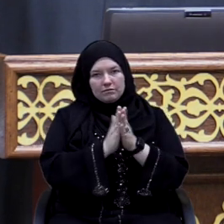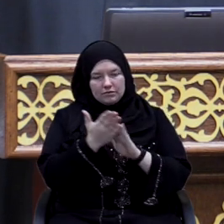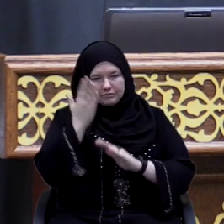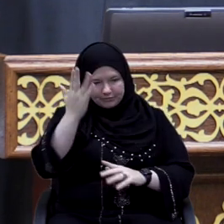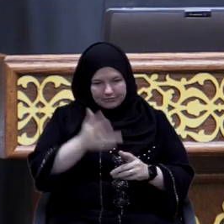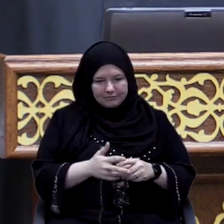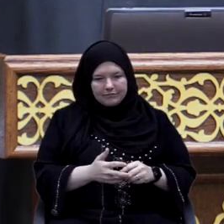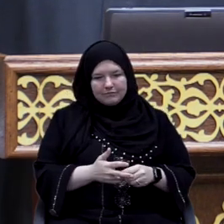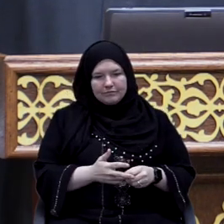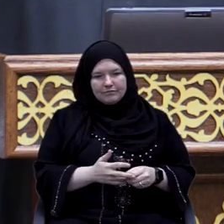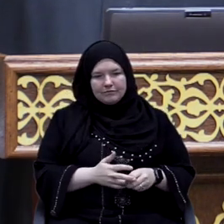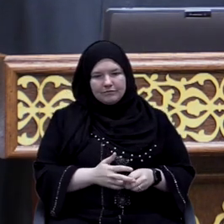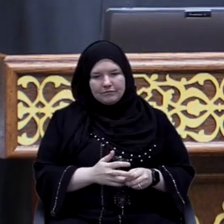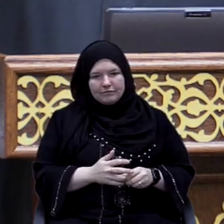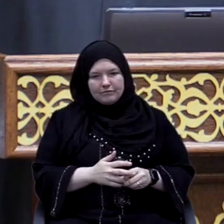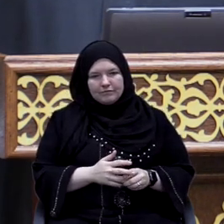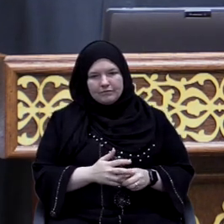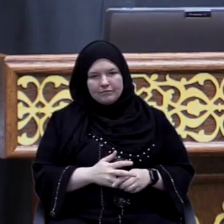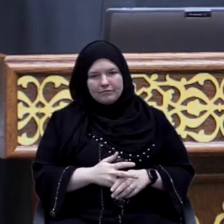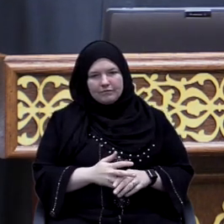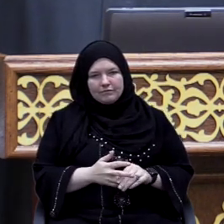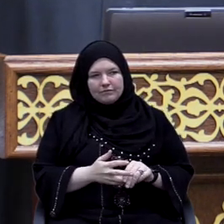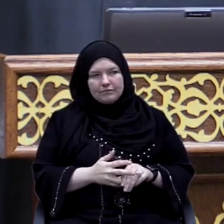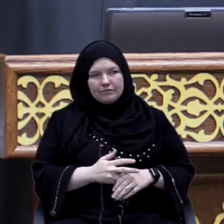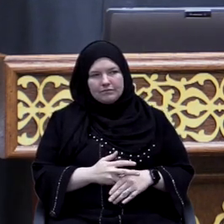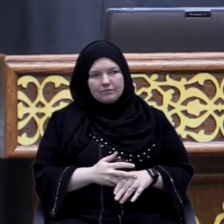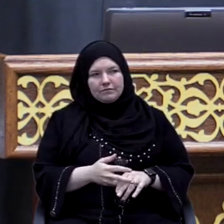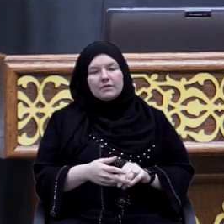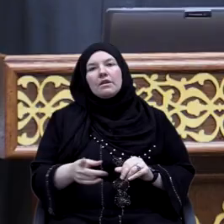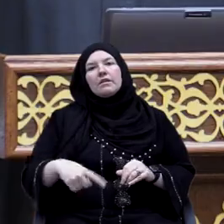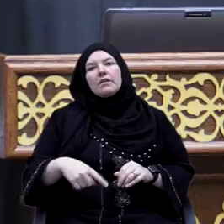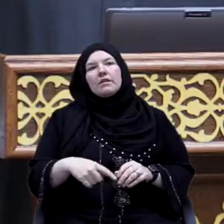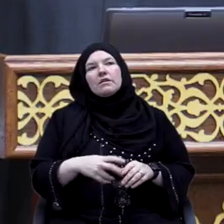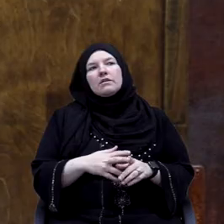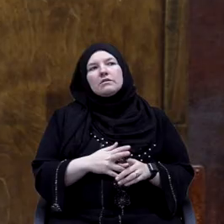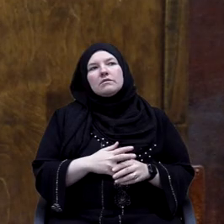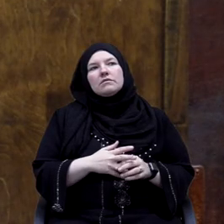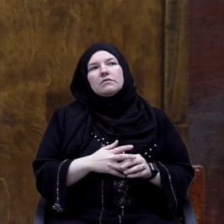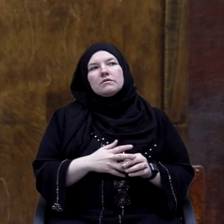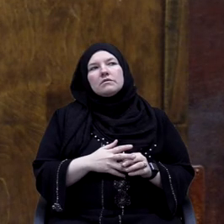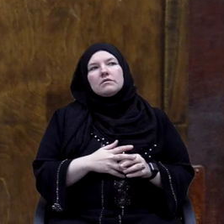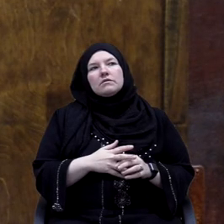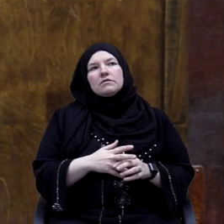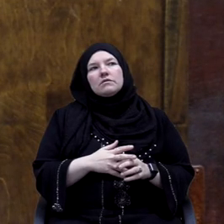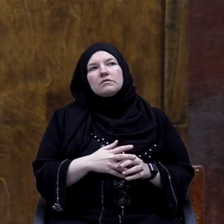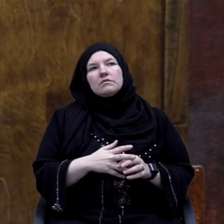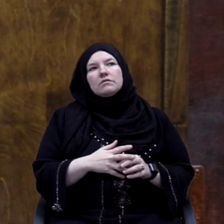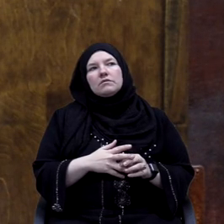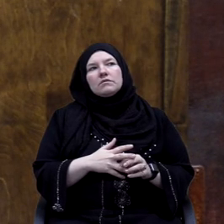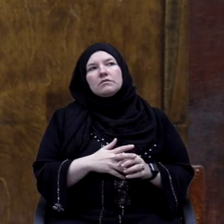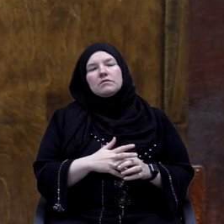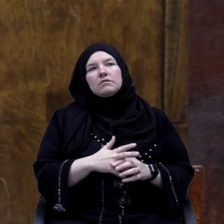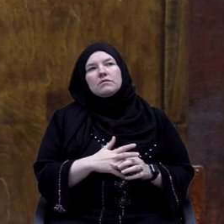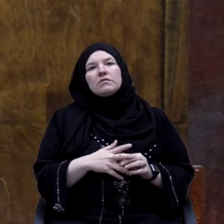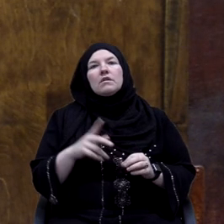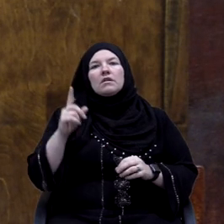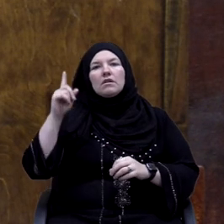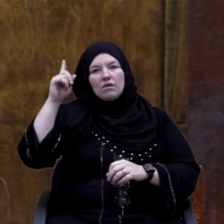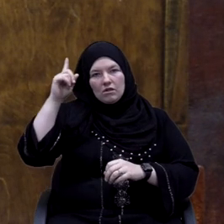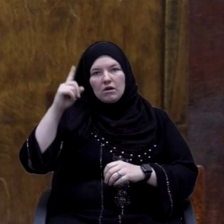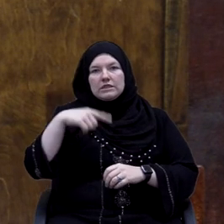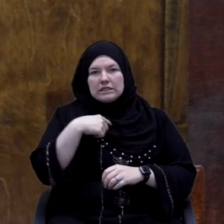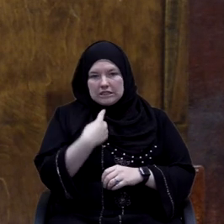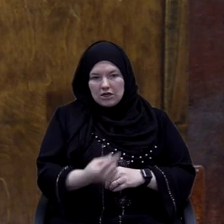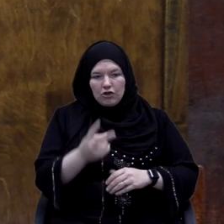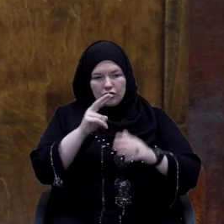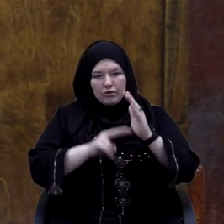وَيَسْتَنْبِئُونَكَ أَحَقٌّ هُوَ. And they want you to foretell them, is this true?